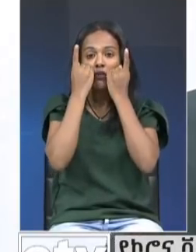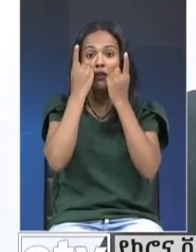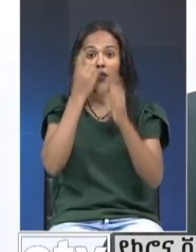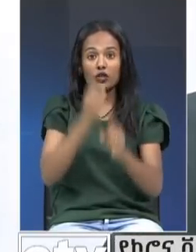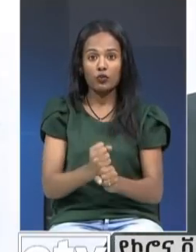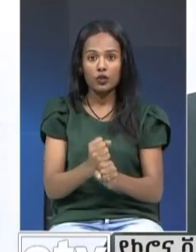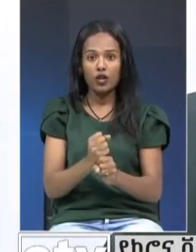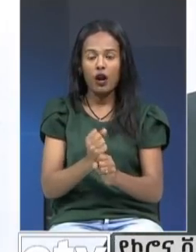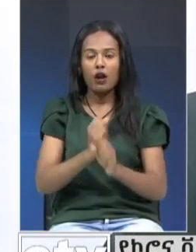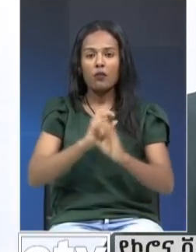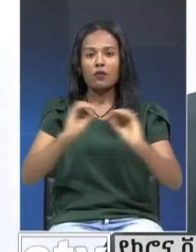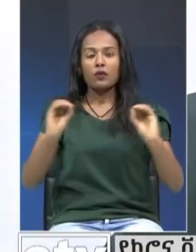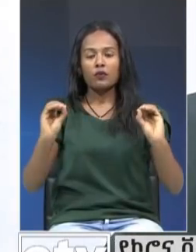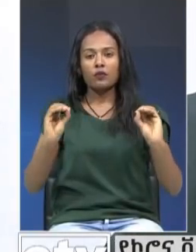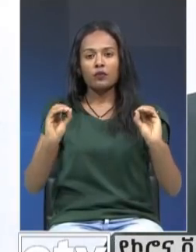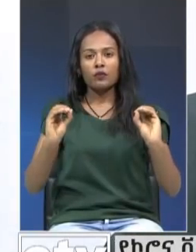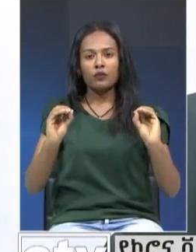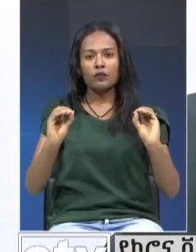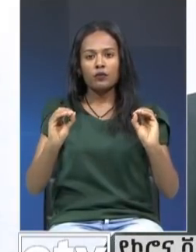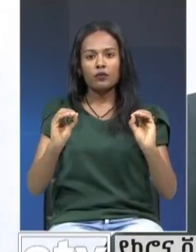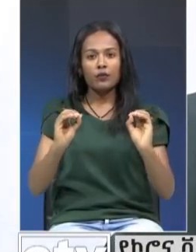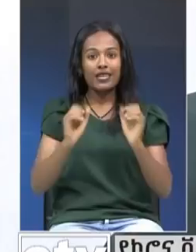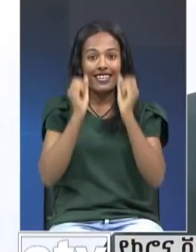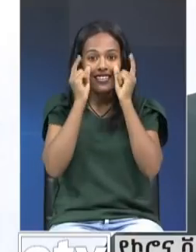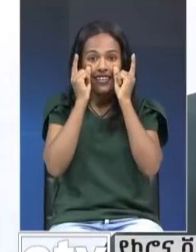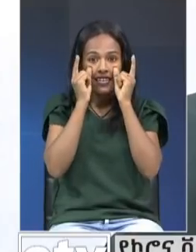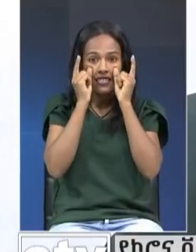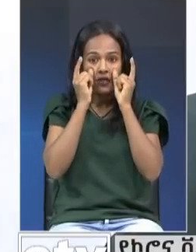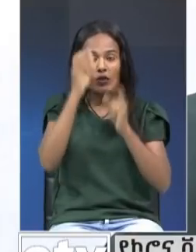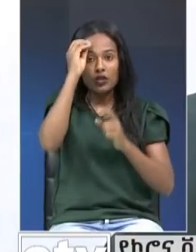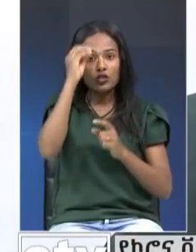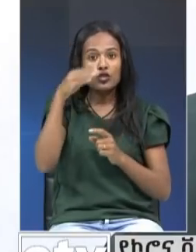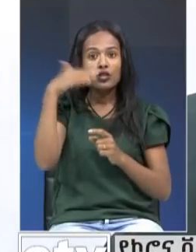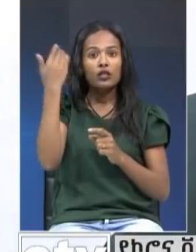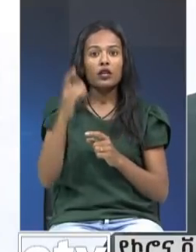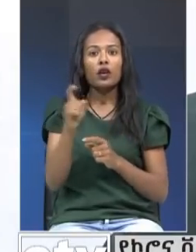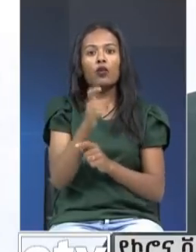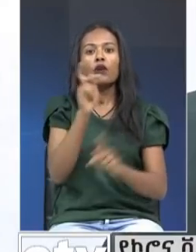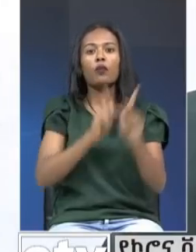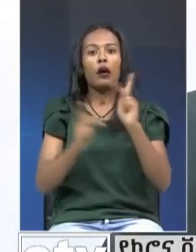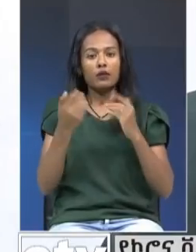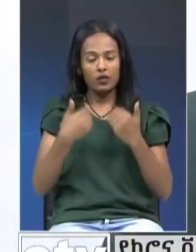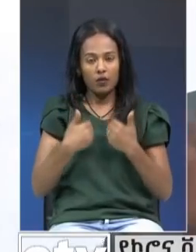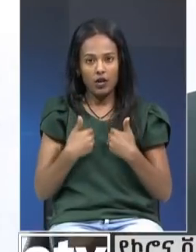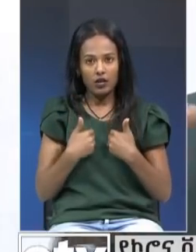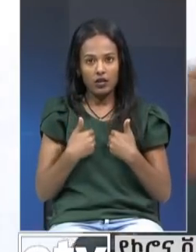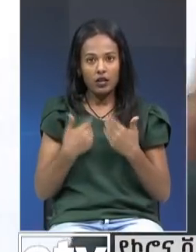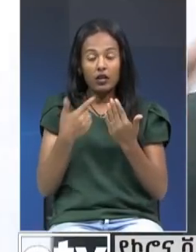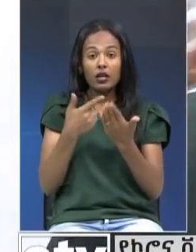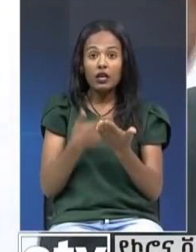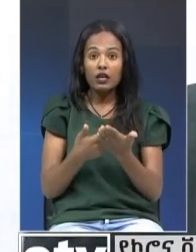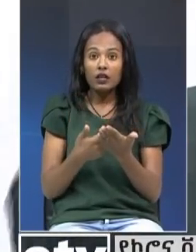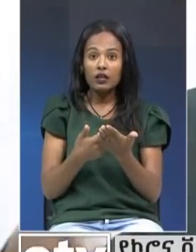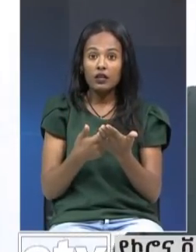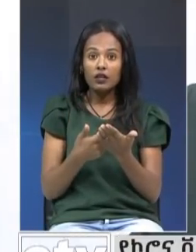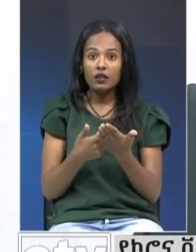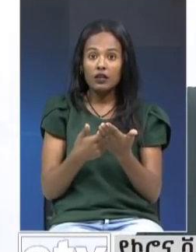በሚዲያም በምንም ይሁን የተገነዘበ ግን ቸልተኛ የሆነ ማህበረሰብ አለ። ይሄን ብለን